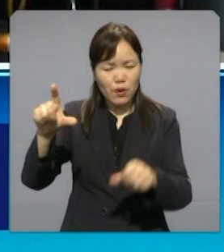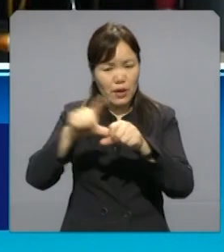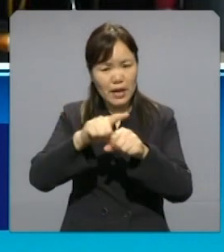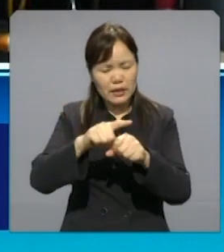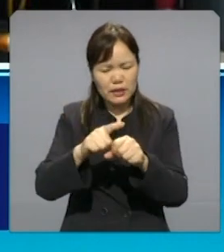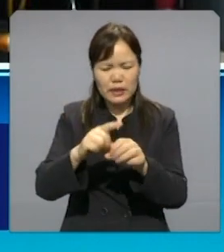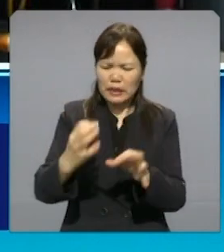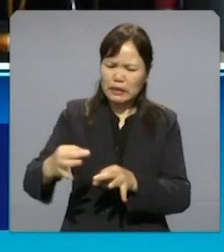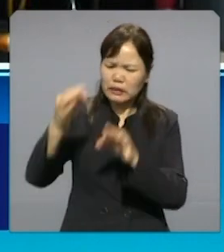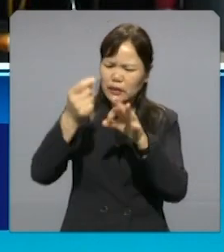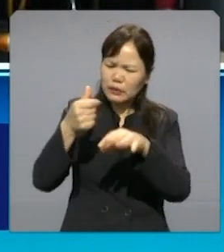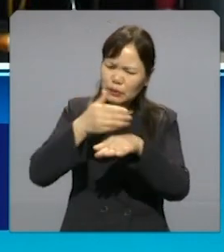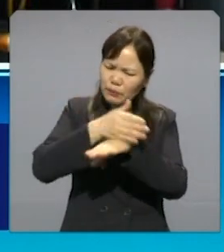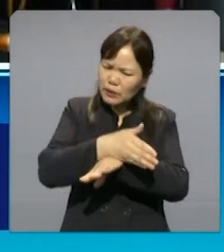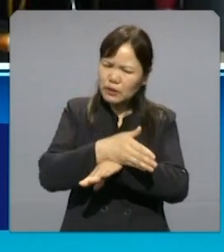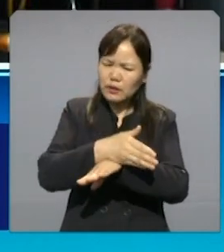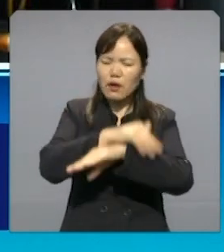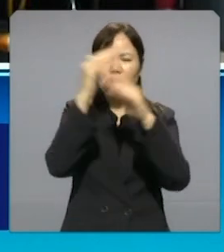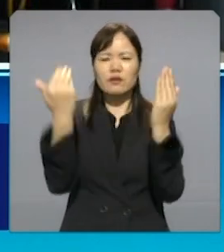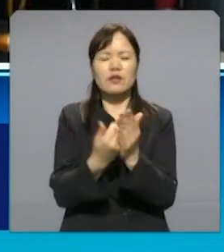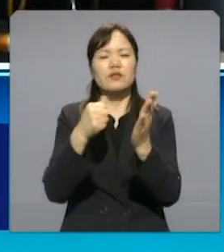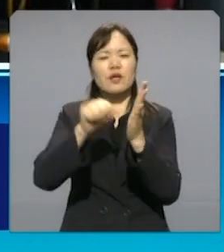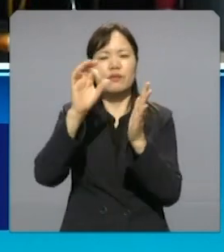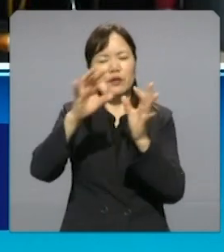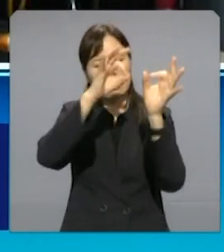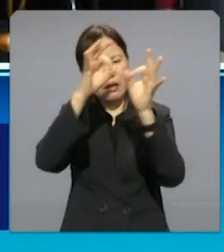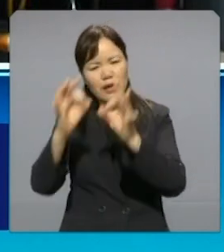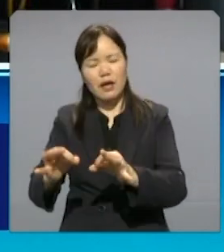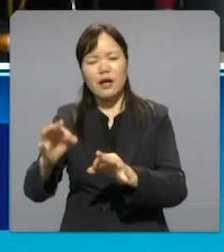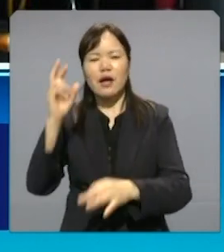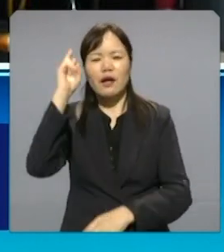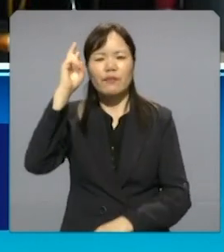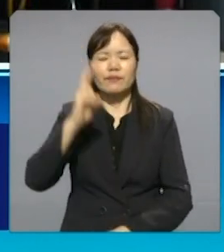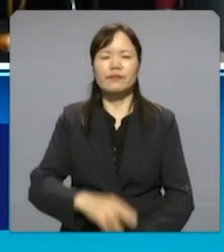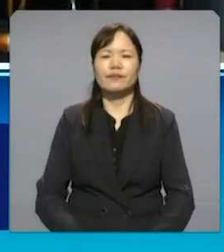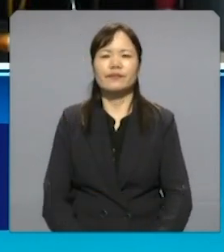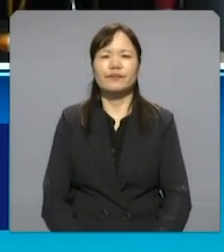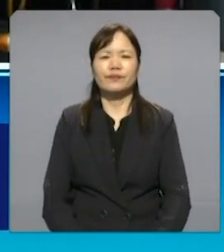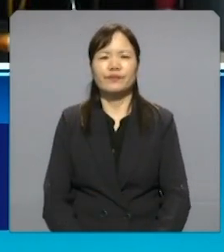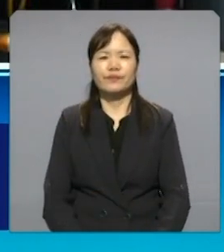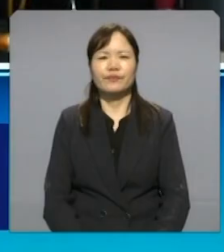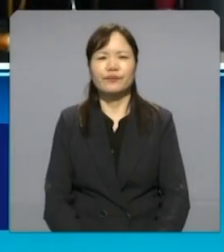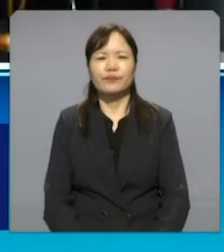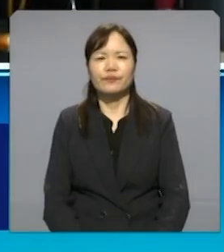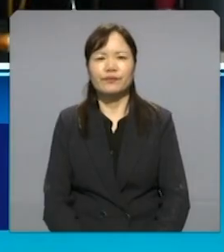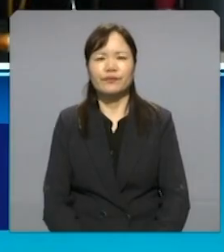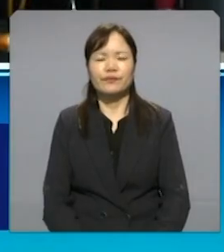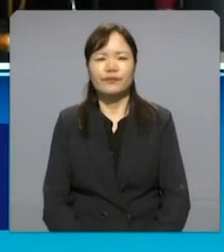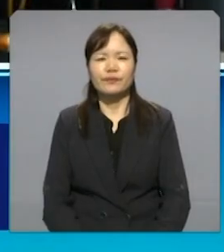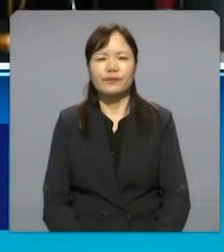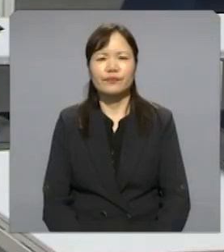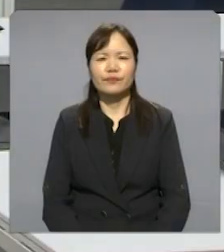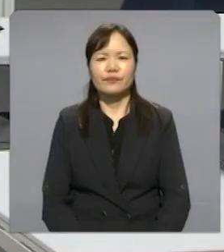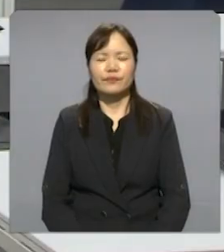상승폭이 둔화하면서 전체 물가를 끌어내린 것으로 풀이됩니다. 유성훈 기자가 보도합니다.